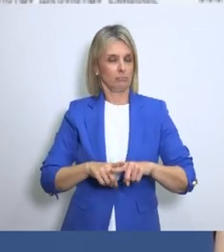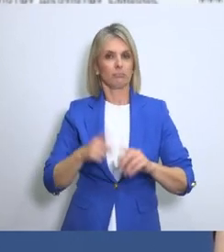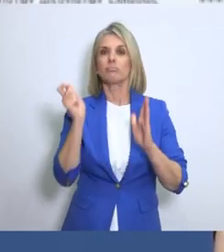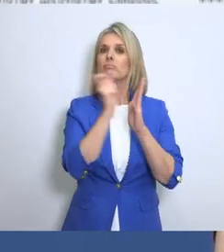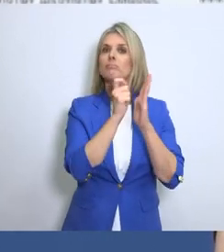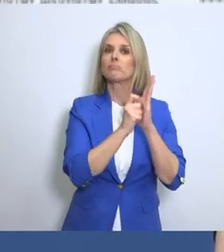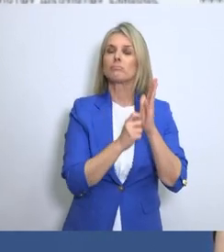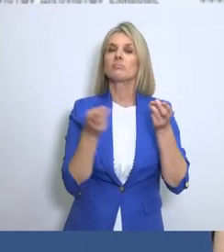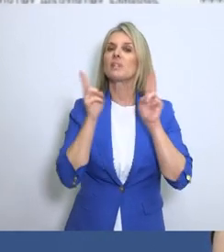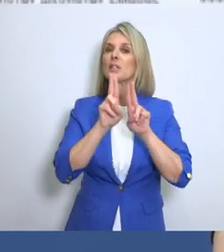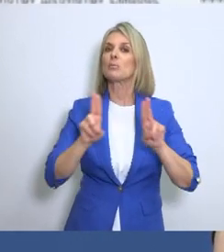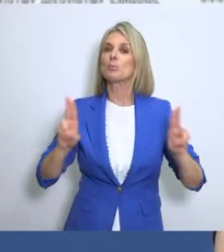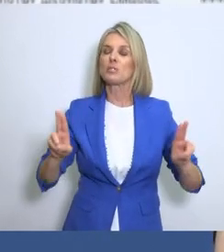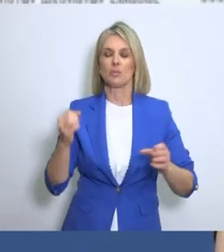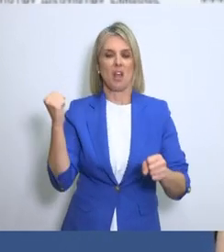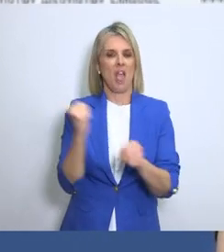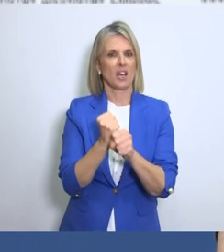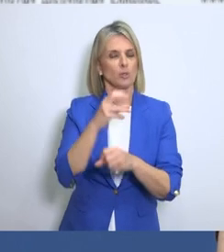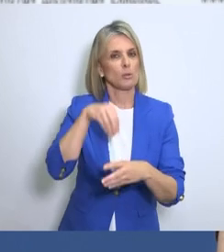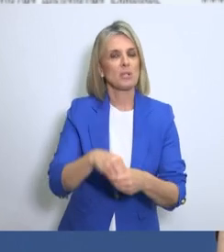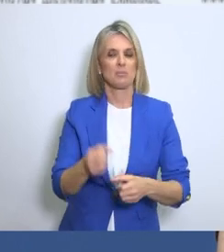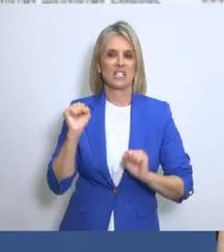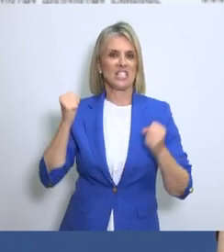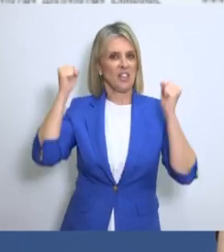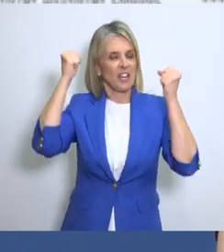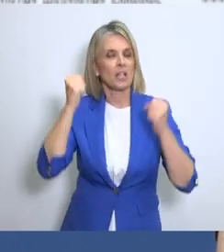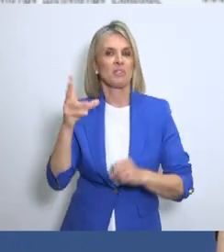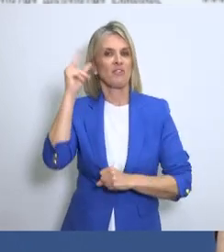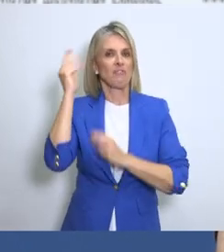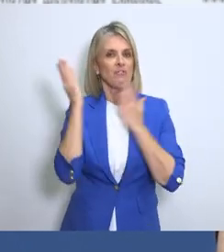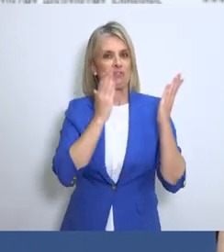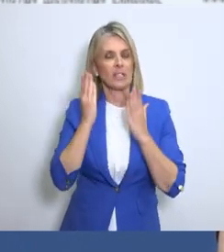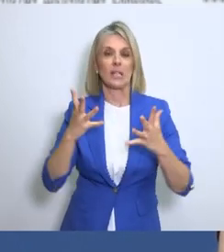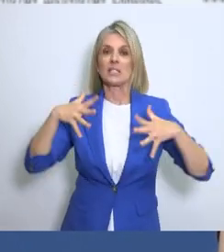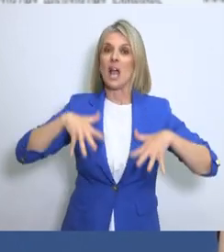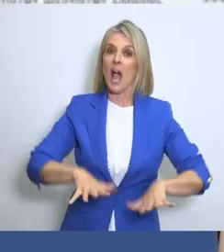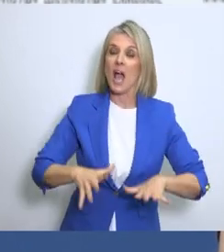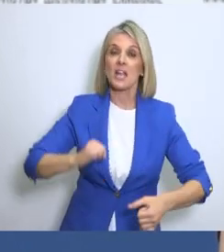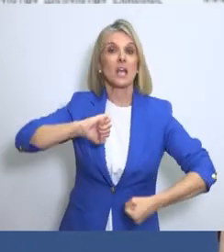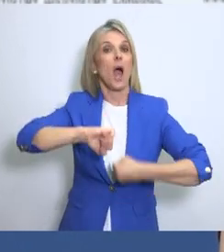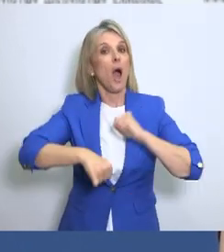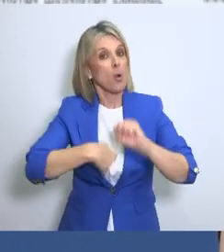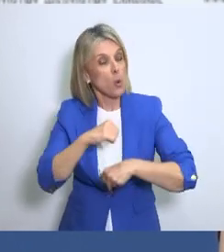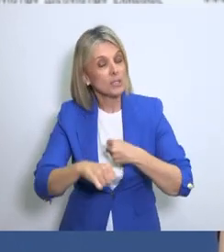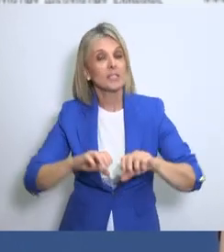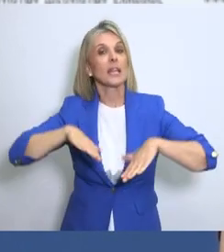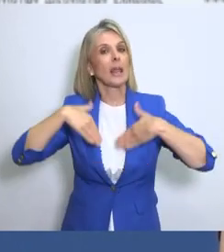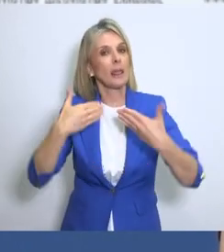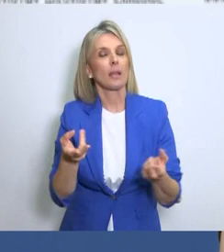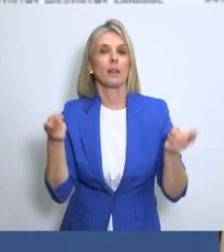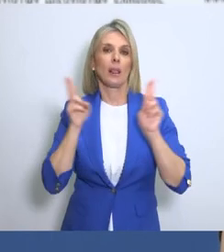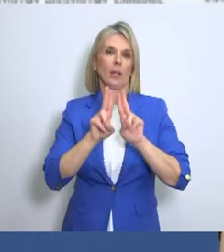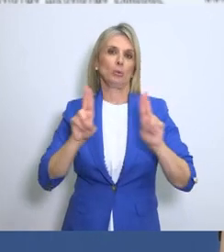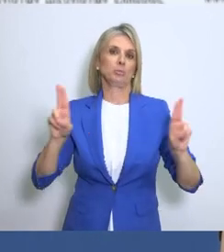απαρτίζουν εργαζόμενοι, συνδικαλιστές, φοιτητές, άνεργοι και αγωνιστές που βρίσκονται στην πρώτη γραμμή των αγώνων, στους